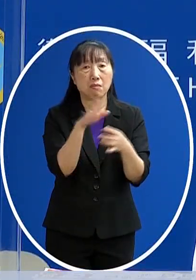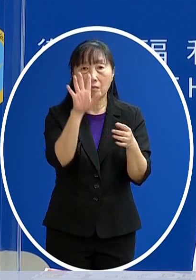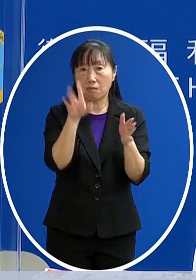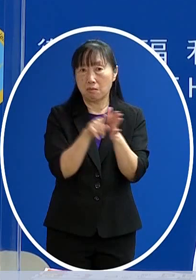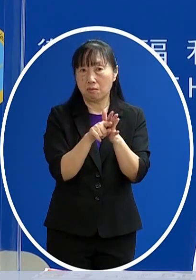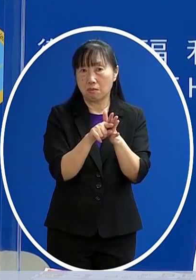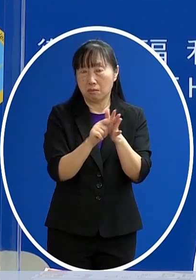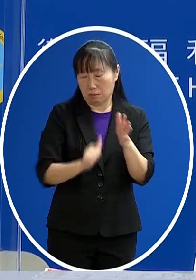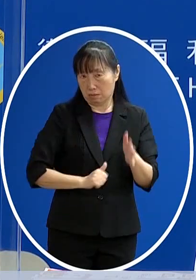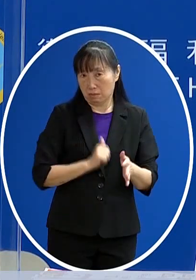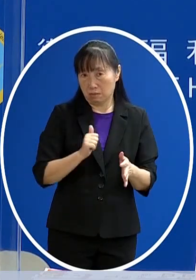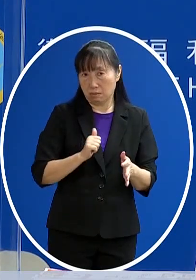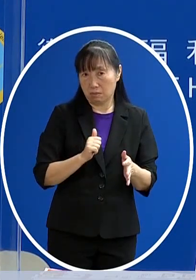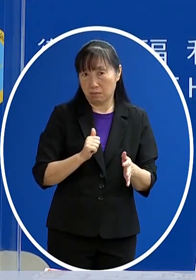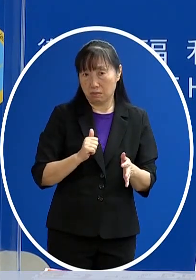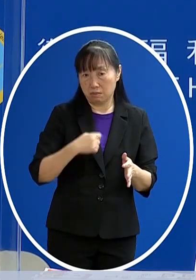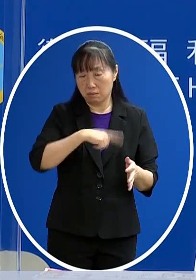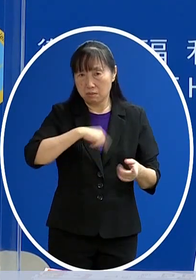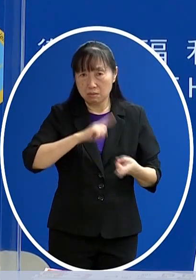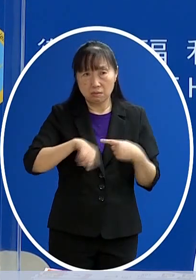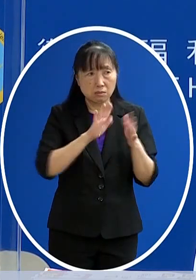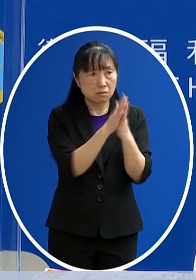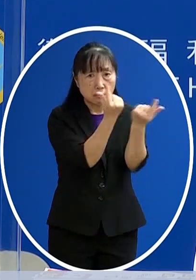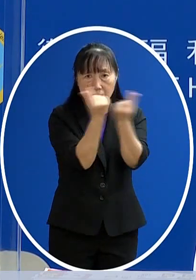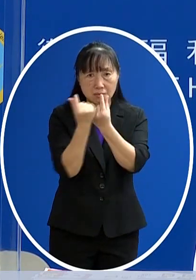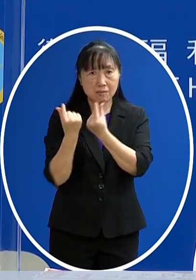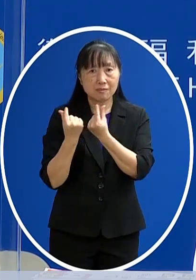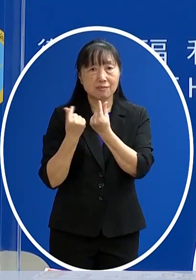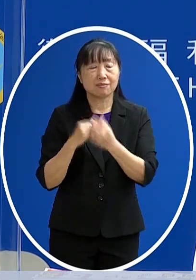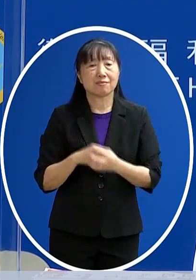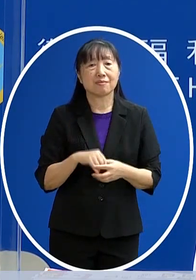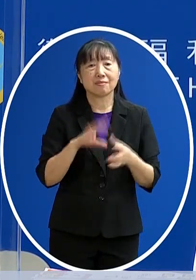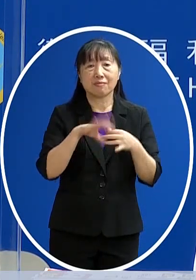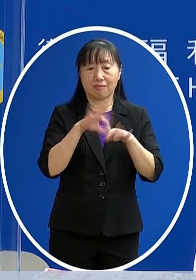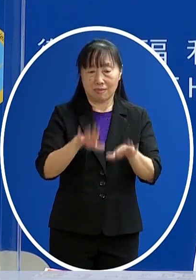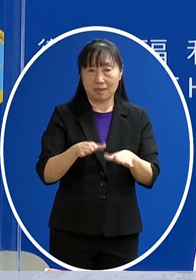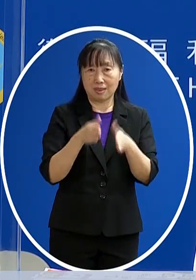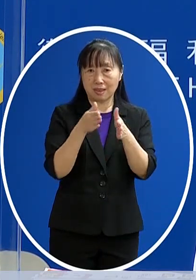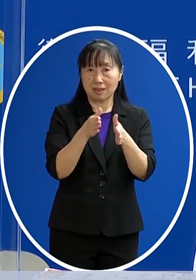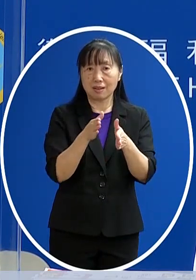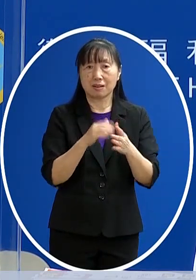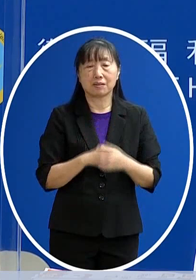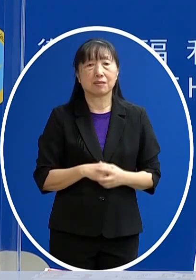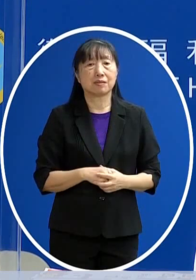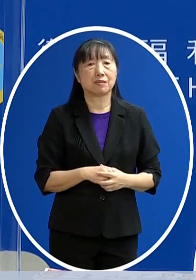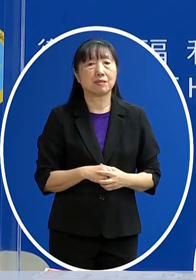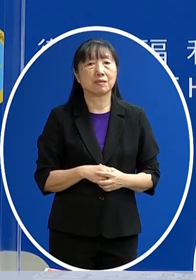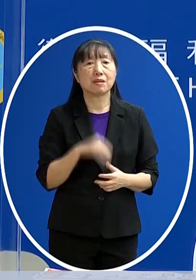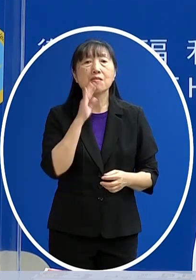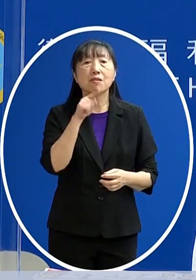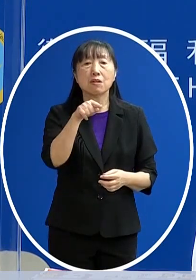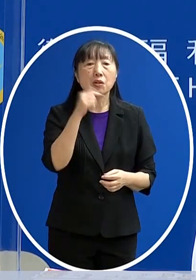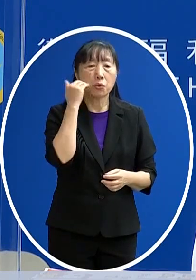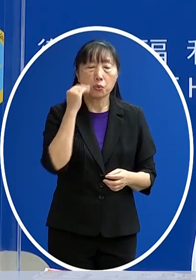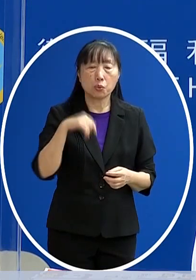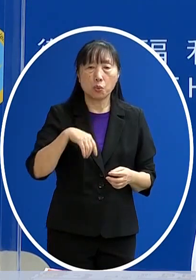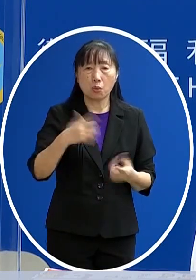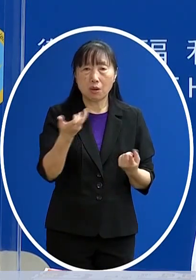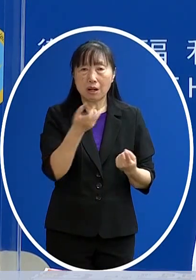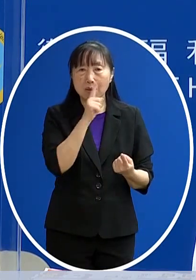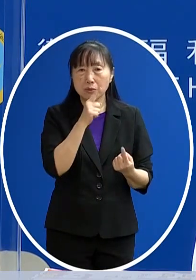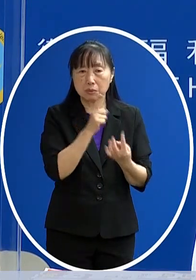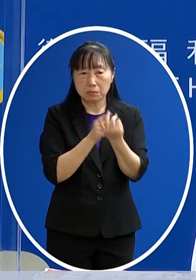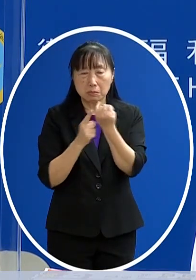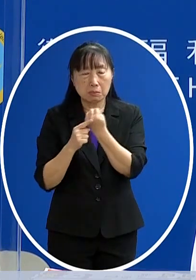上并没有太大的不一样哈，所以我们监测的还是主要这些有这些症状的表现